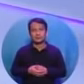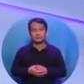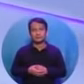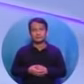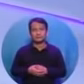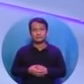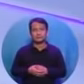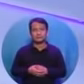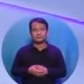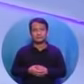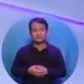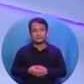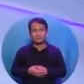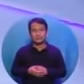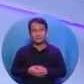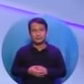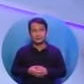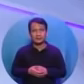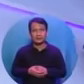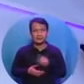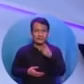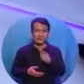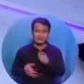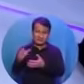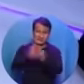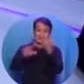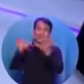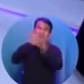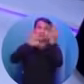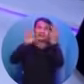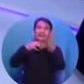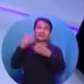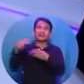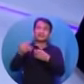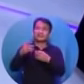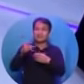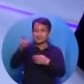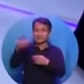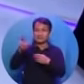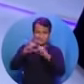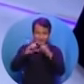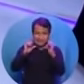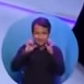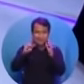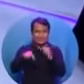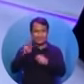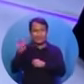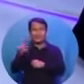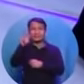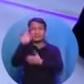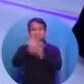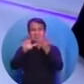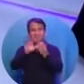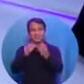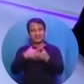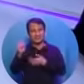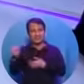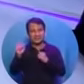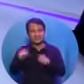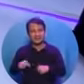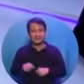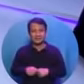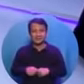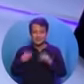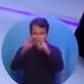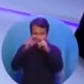mo na yung ulap, ibig sabihin nasa labas ka, dapat suot ka na. Kahit nasuot ng bakulan, kasi kita mo na yung ulap eh. Oh. Paano ko